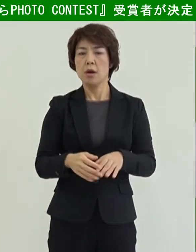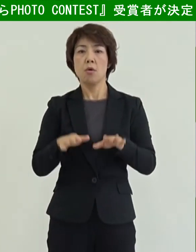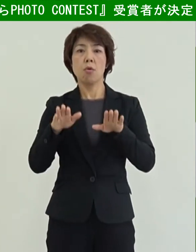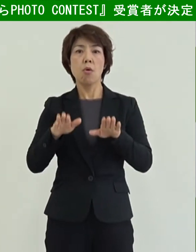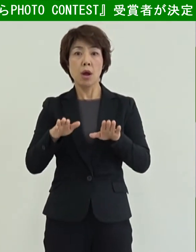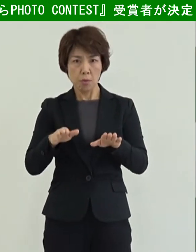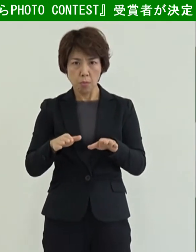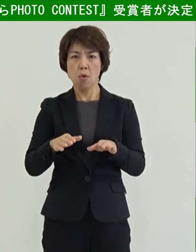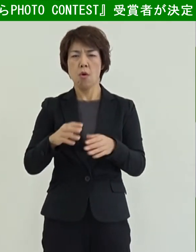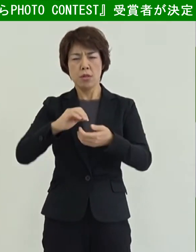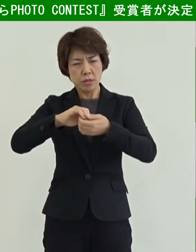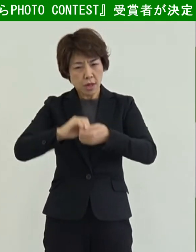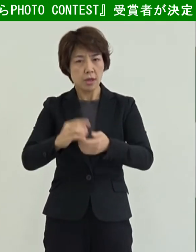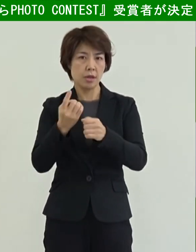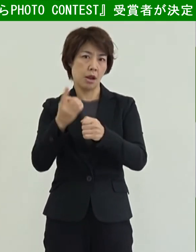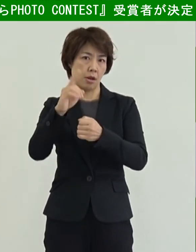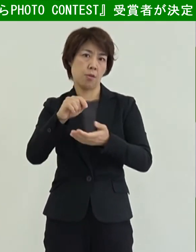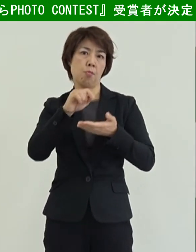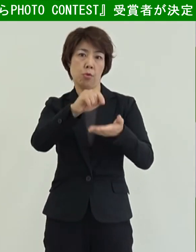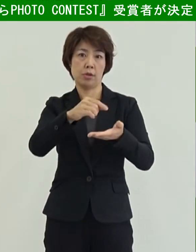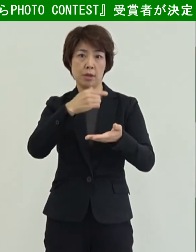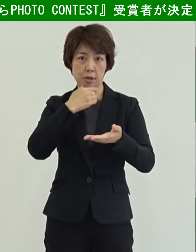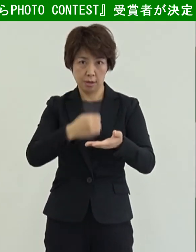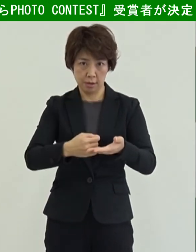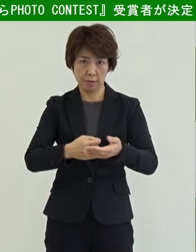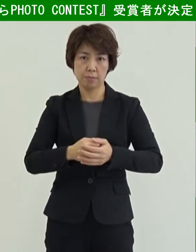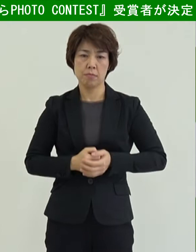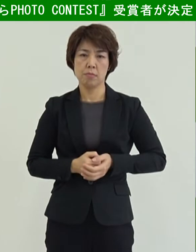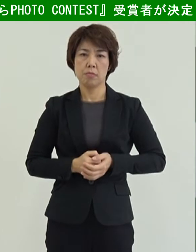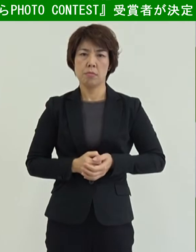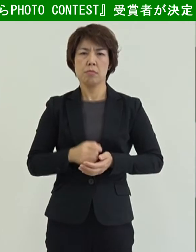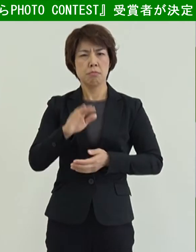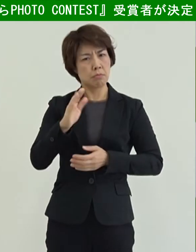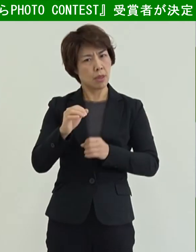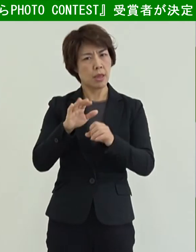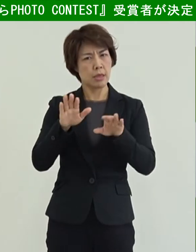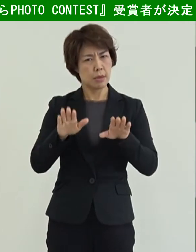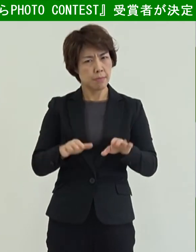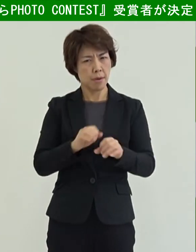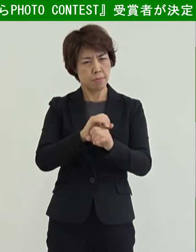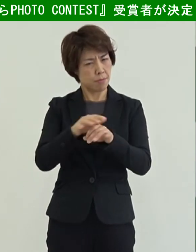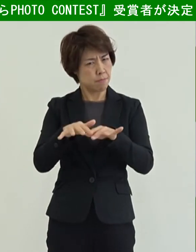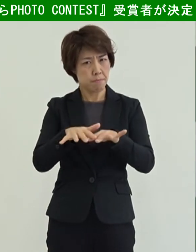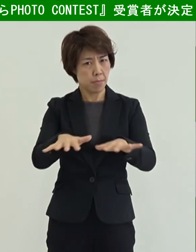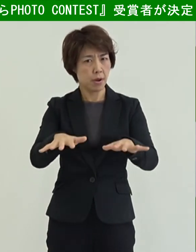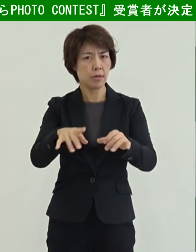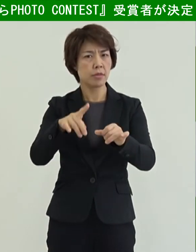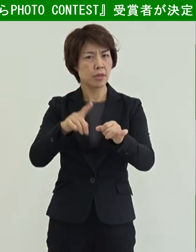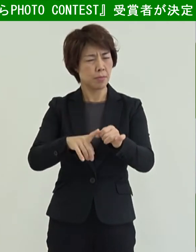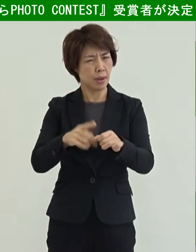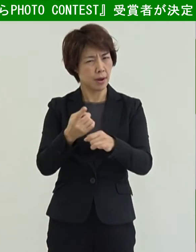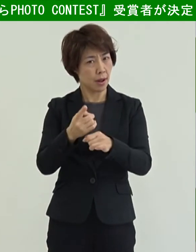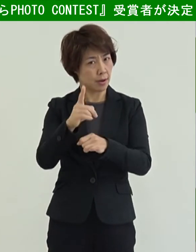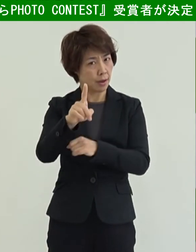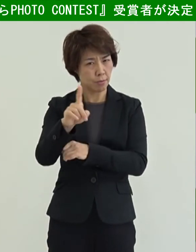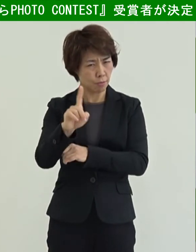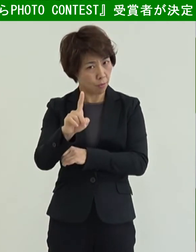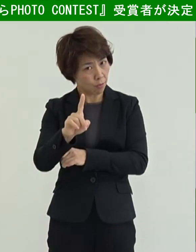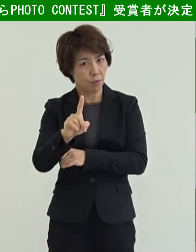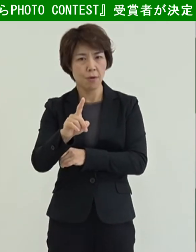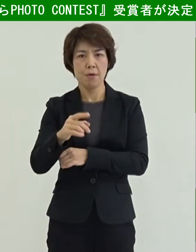来年持って行きたいと思いますけれどもこういう時期ですのでどうなるか